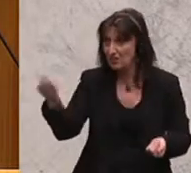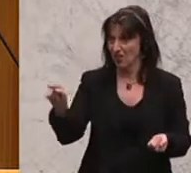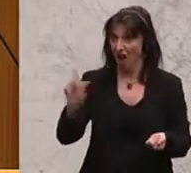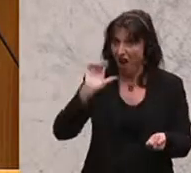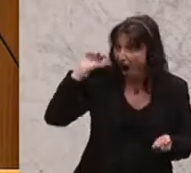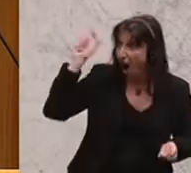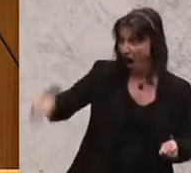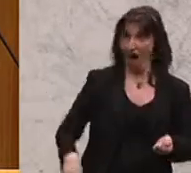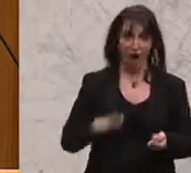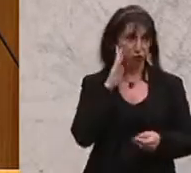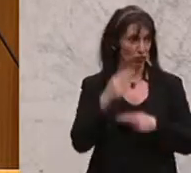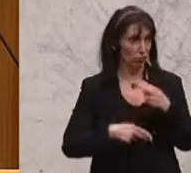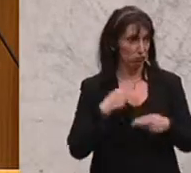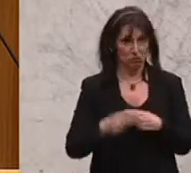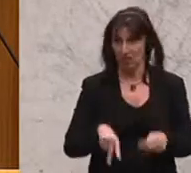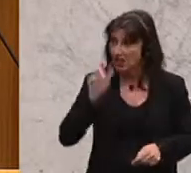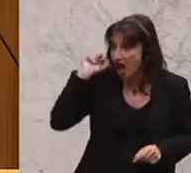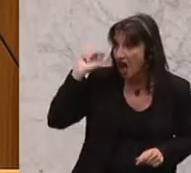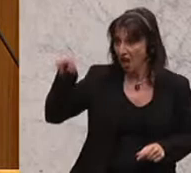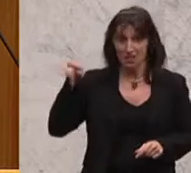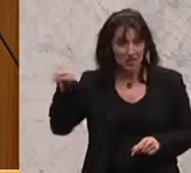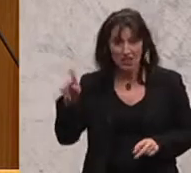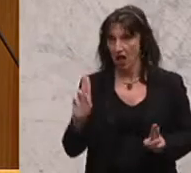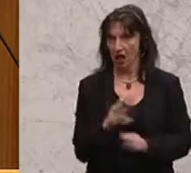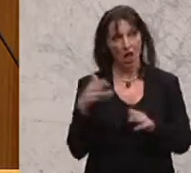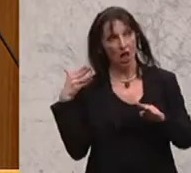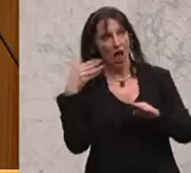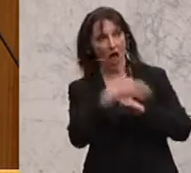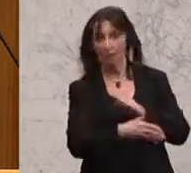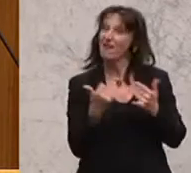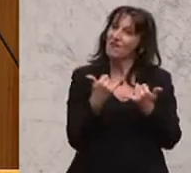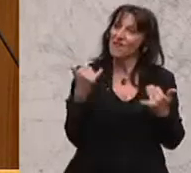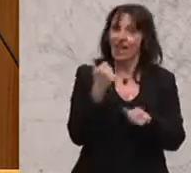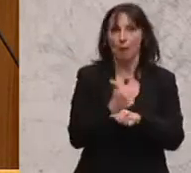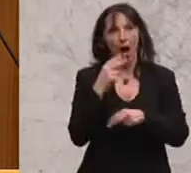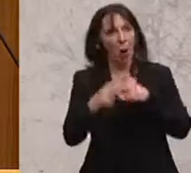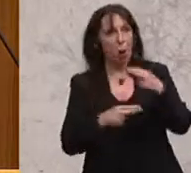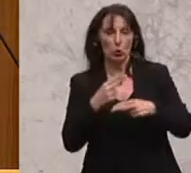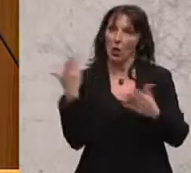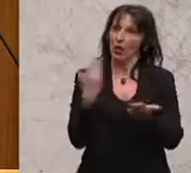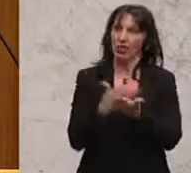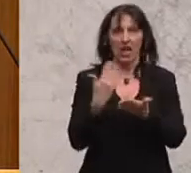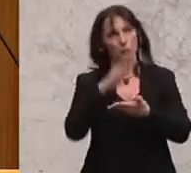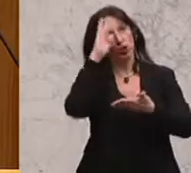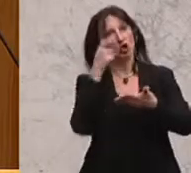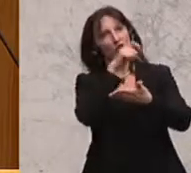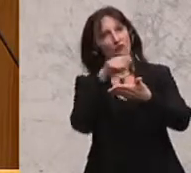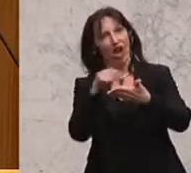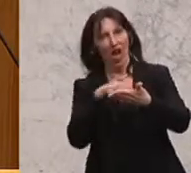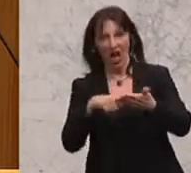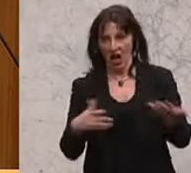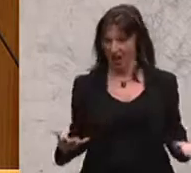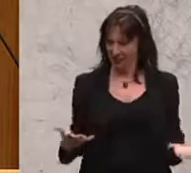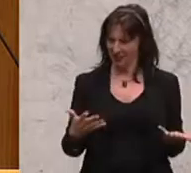untersucht werden. Sie können sich nicht darin einmischen, wie wir untersuchen und das Ganze schwärzen. Noch dazu mit diesem dummen Hinweis